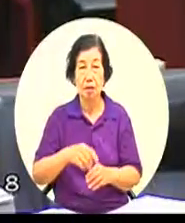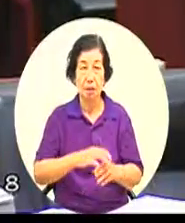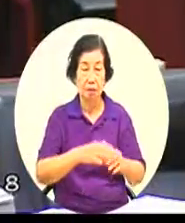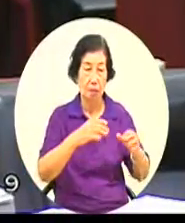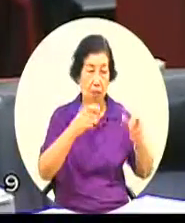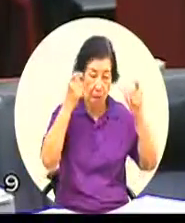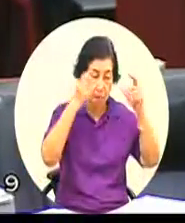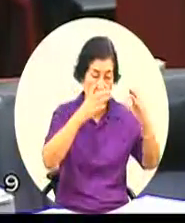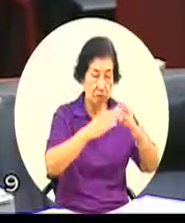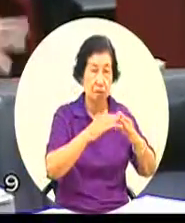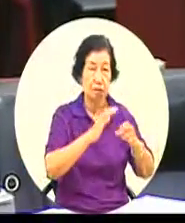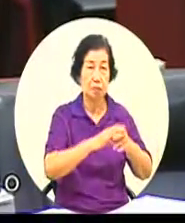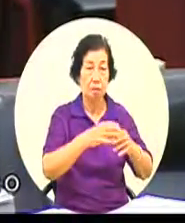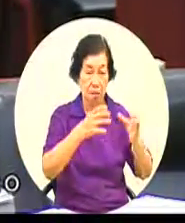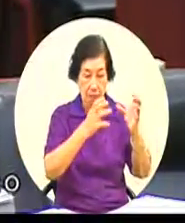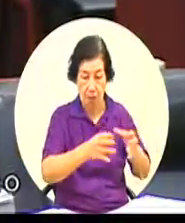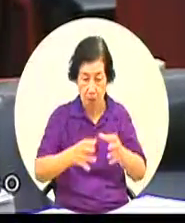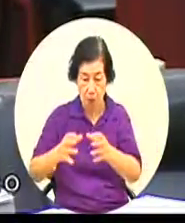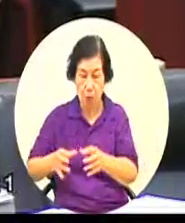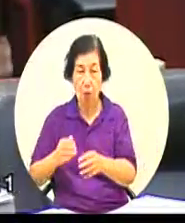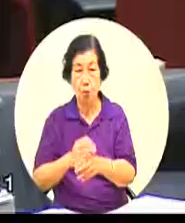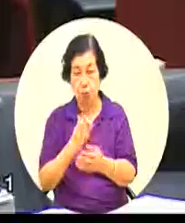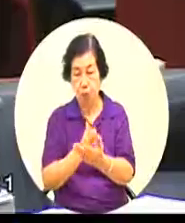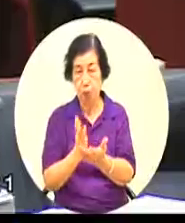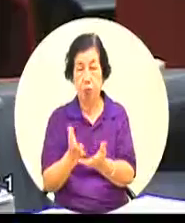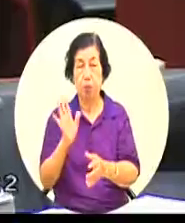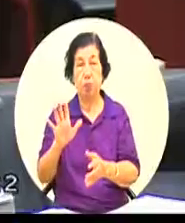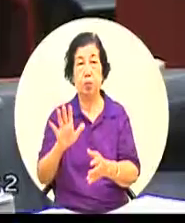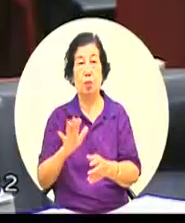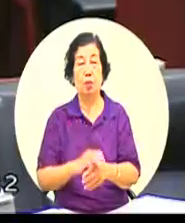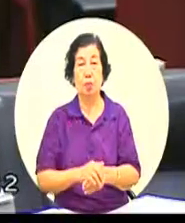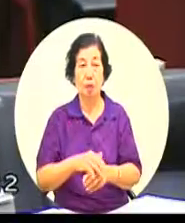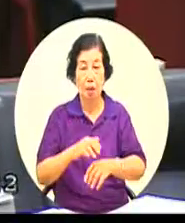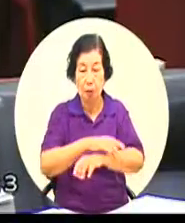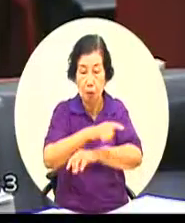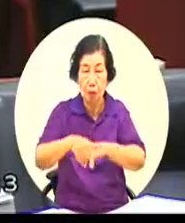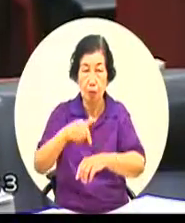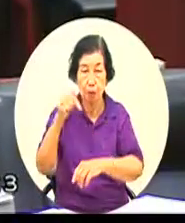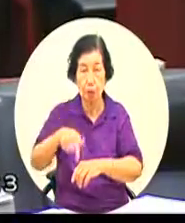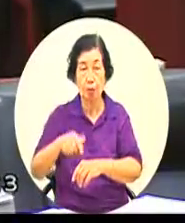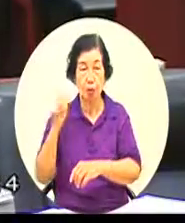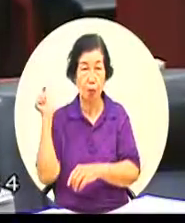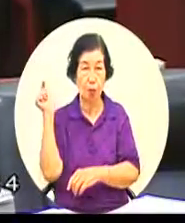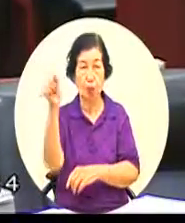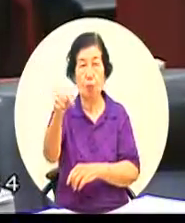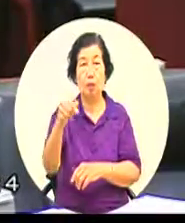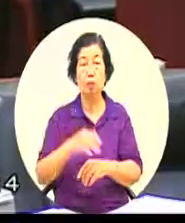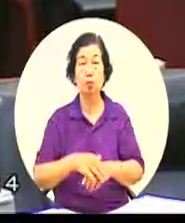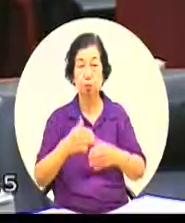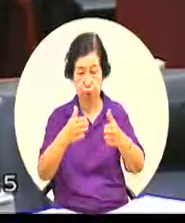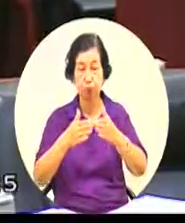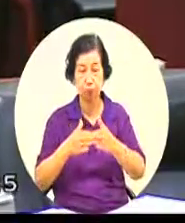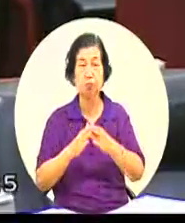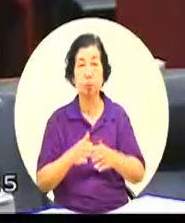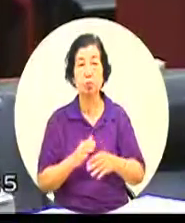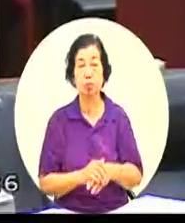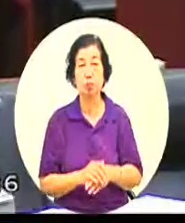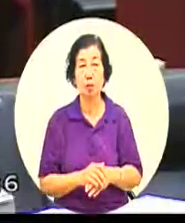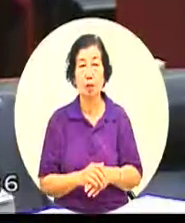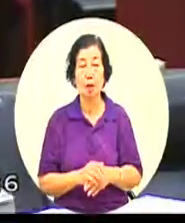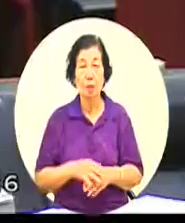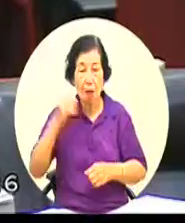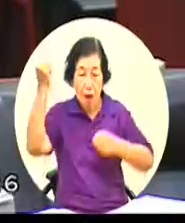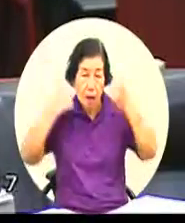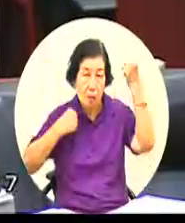件，庄卡嘛需要这个物件。啊，有时啊，因在时啊，就伫遐运动，伫遐